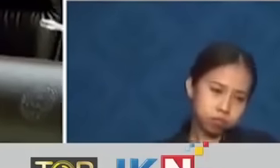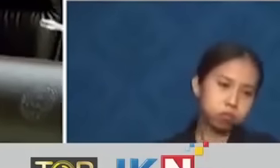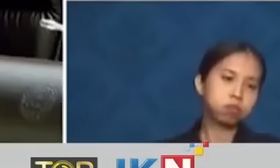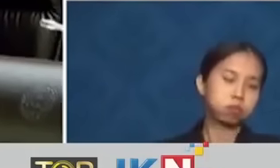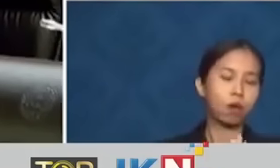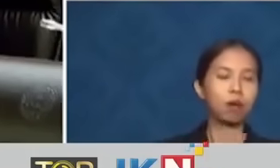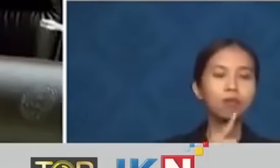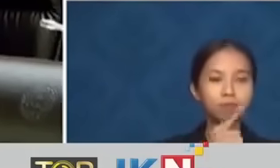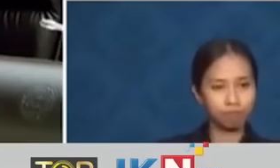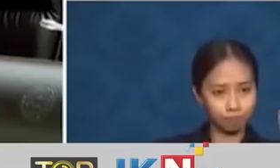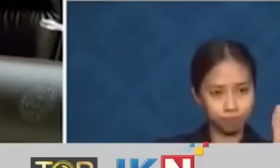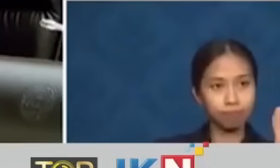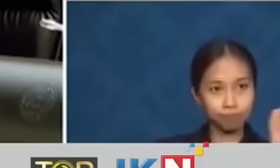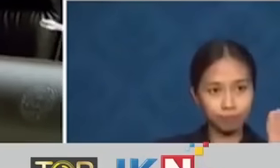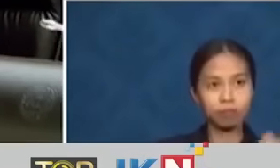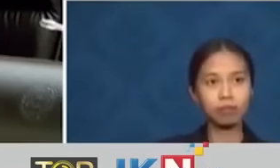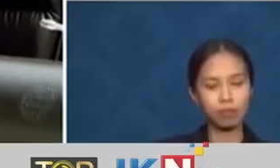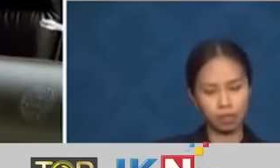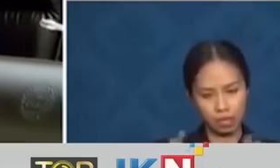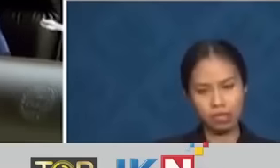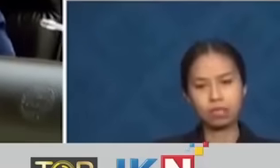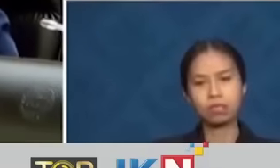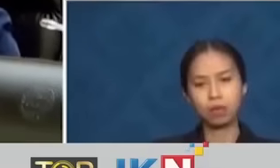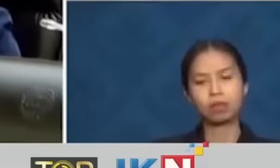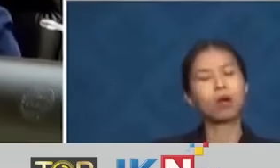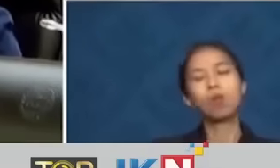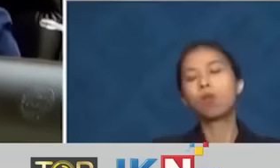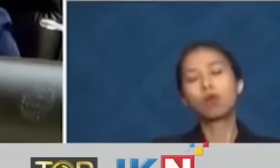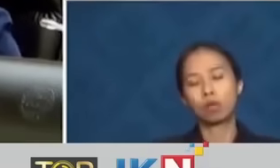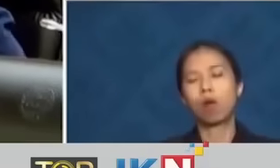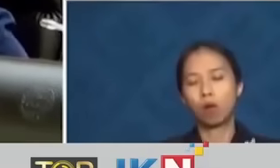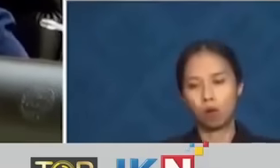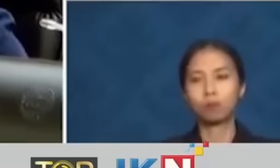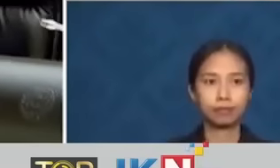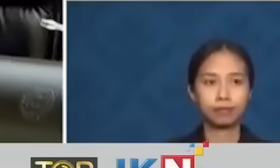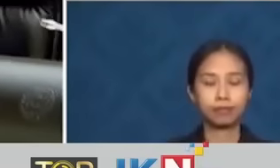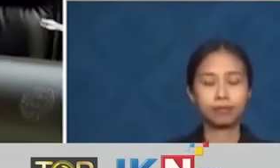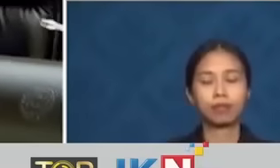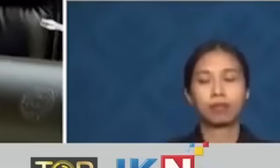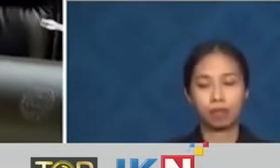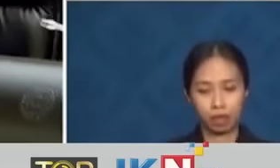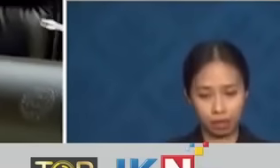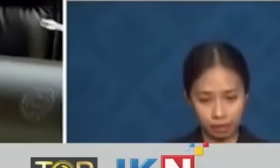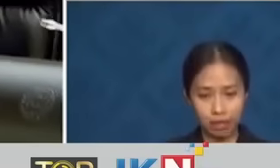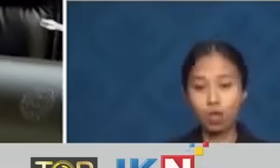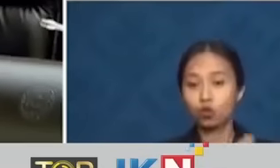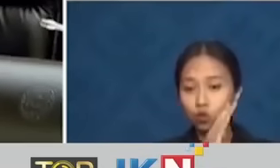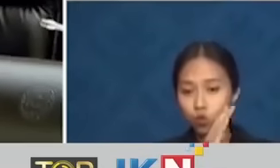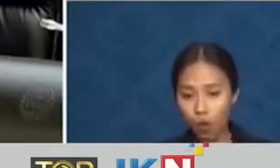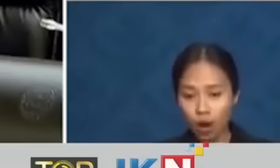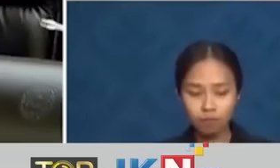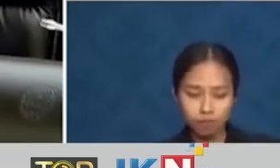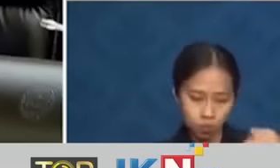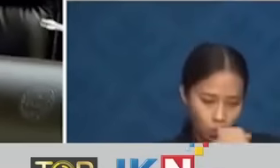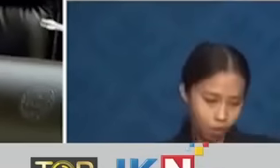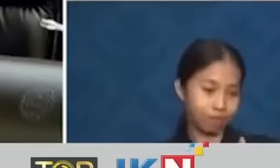นนะก็ได้มีการกล่าวถึงนะการใช้ความรุนแรงในการทำร้ายคนอื่นนะคราวนี้โจ